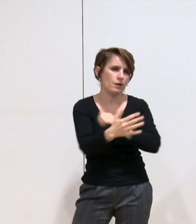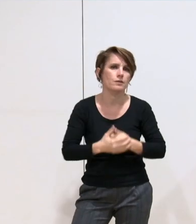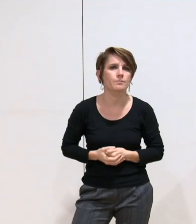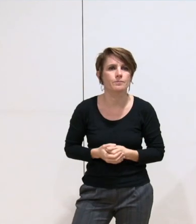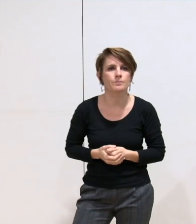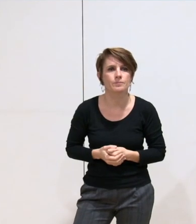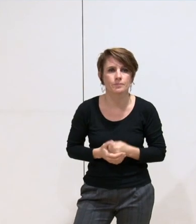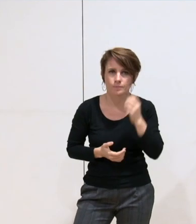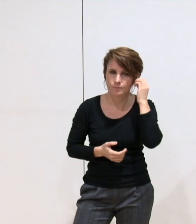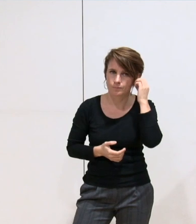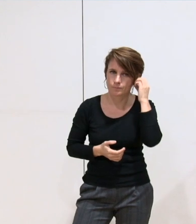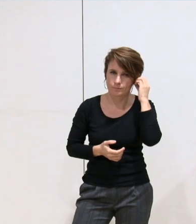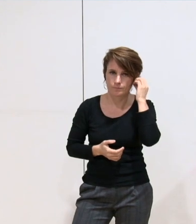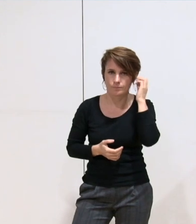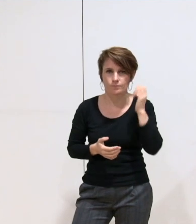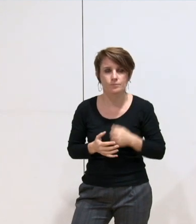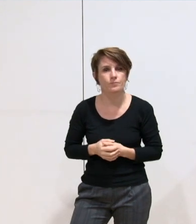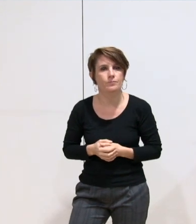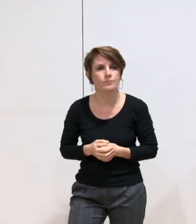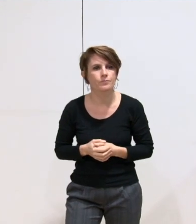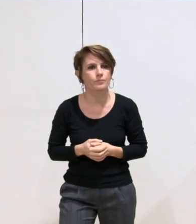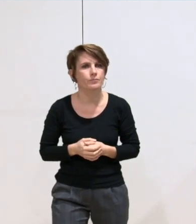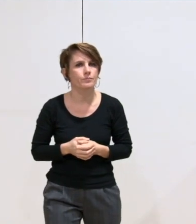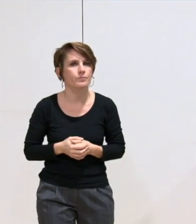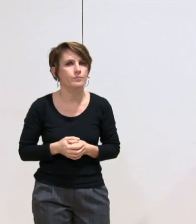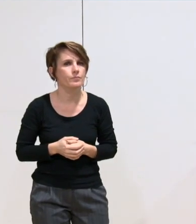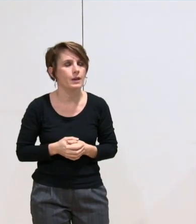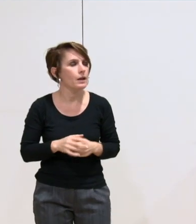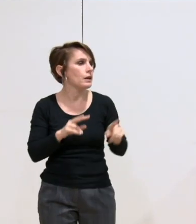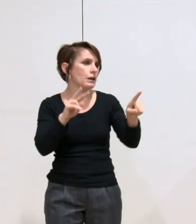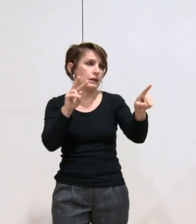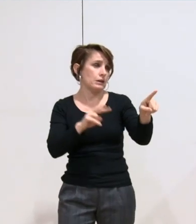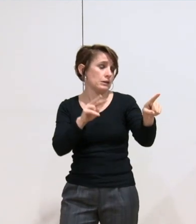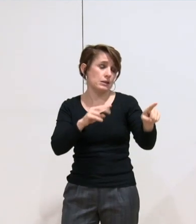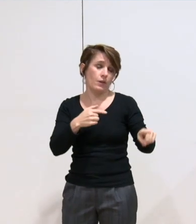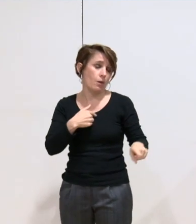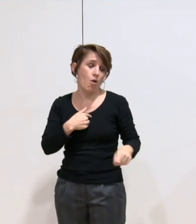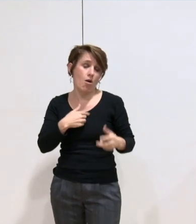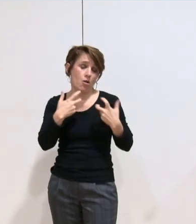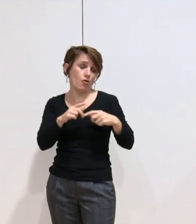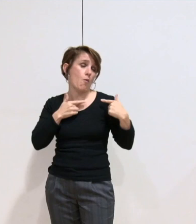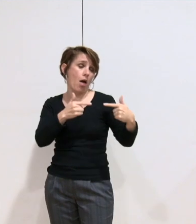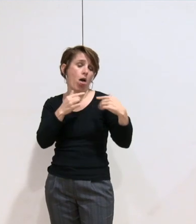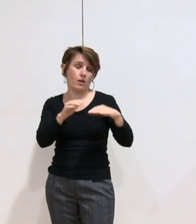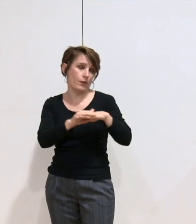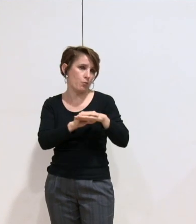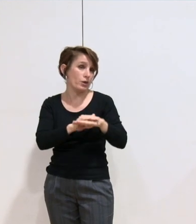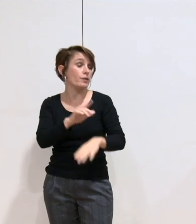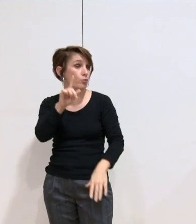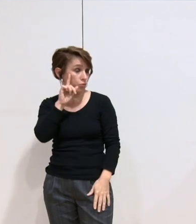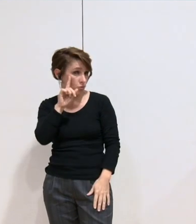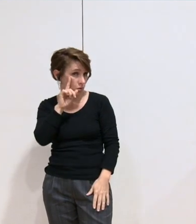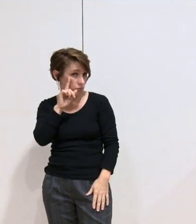C'est vrai que je n'ai pas voulu faire de polémique, parce que le constat de l'état de la piste a été